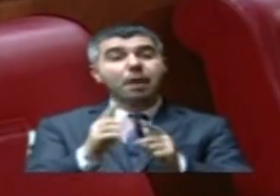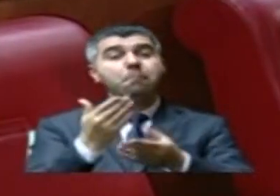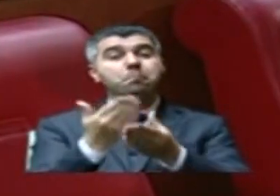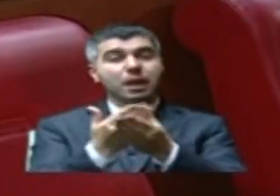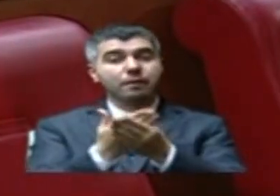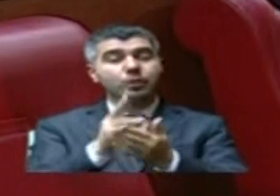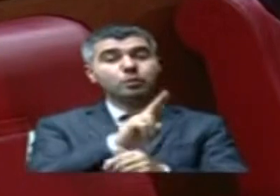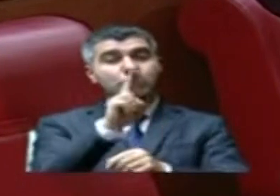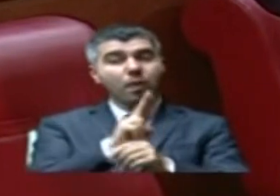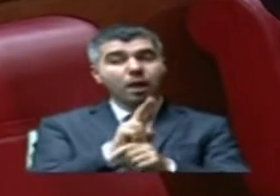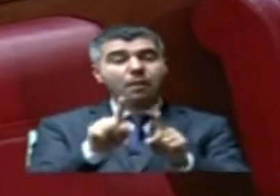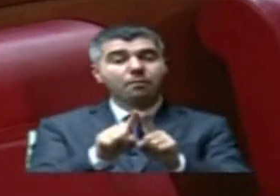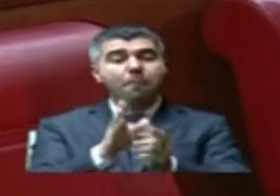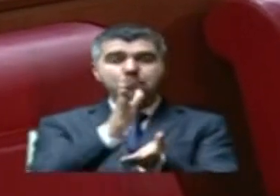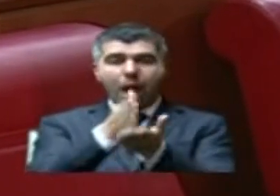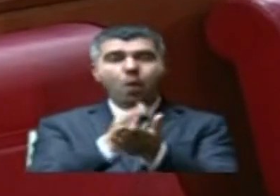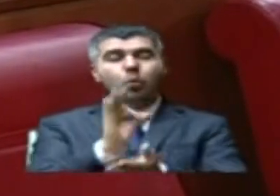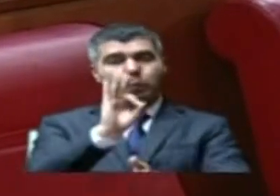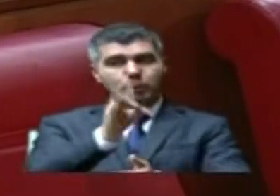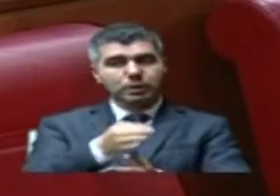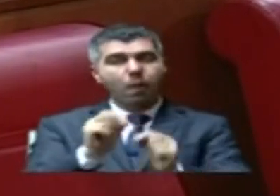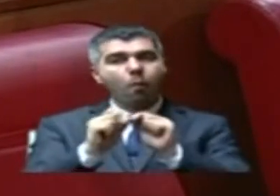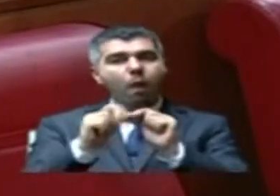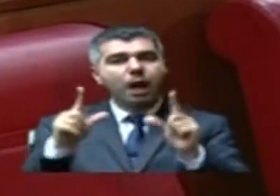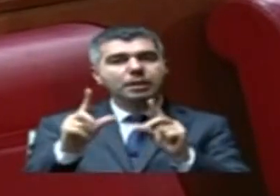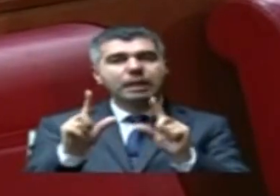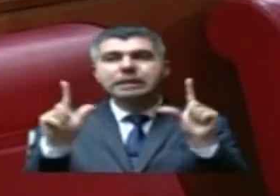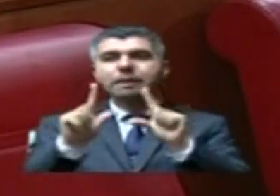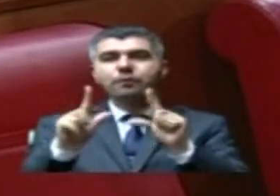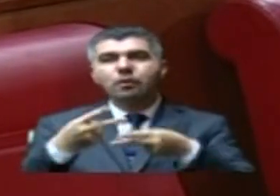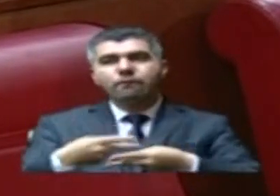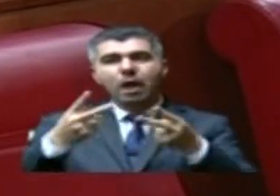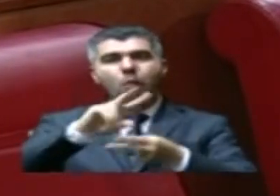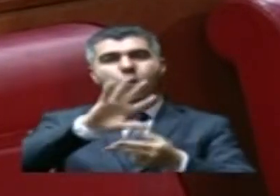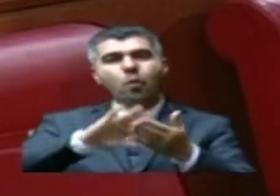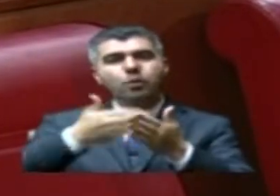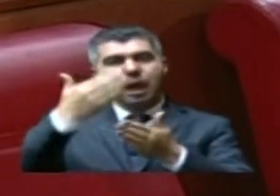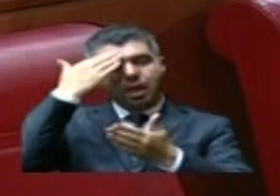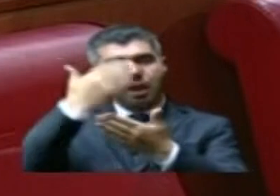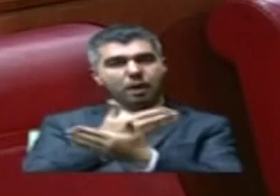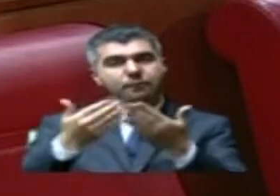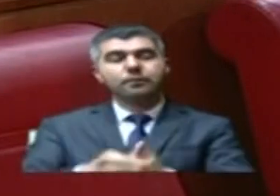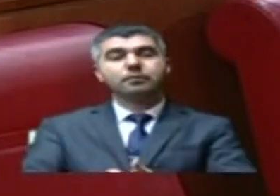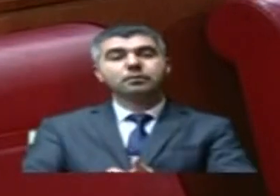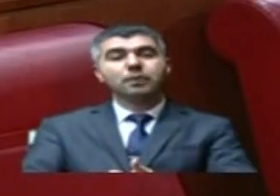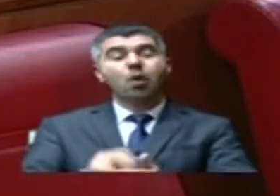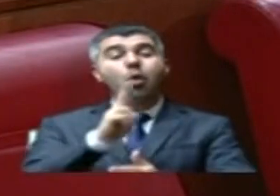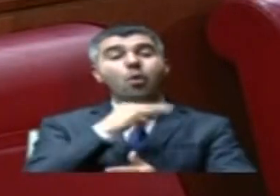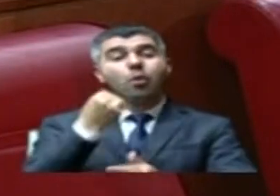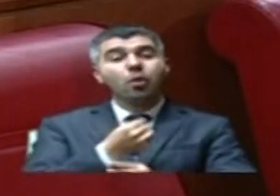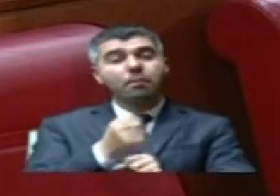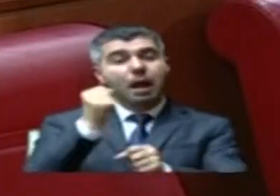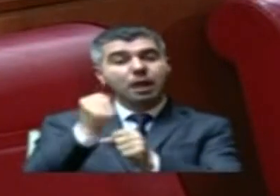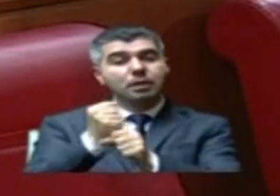معقولة، وأنا أشكركم على طرحها لأن فيها توضيح للرأي العام. أولا، الحكومة قامت بعملية تشغيل